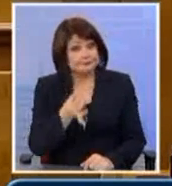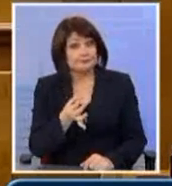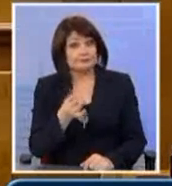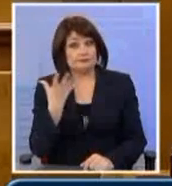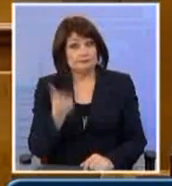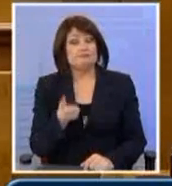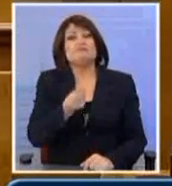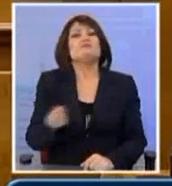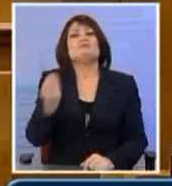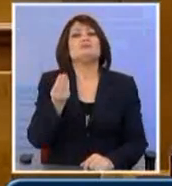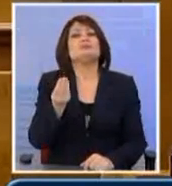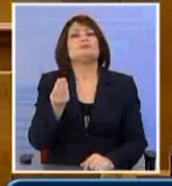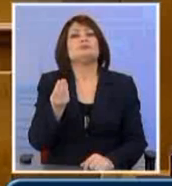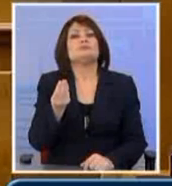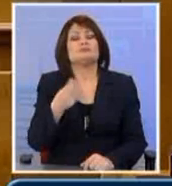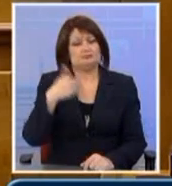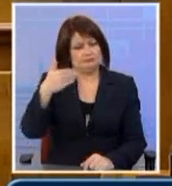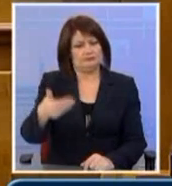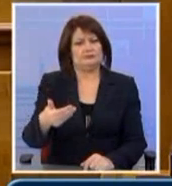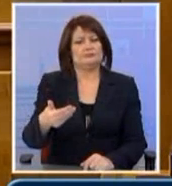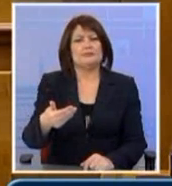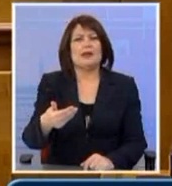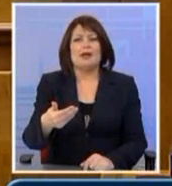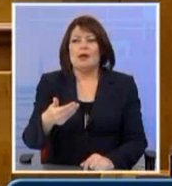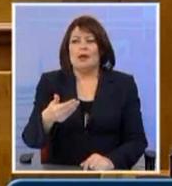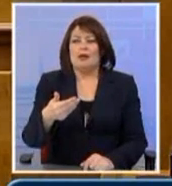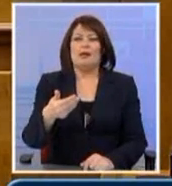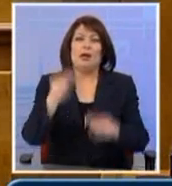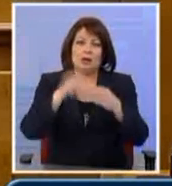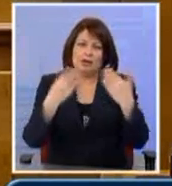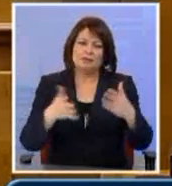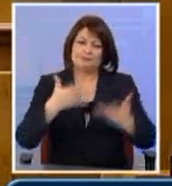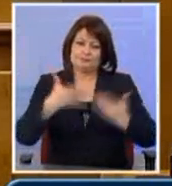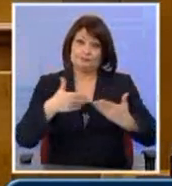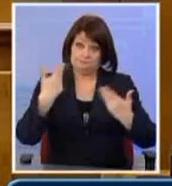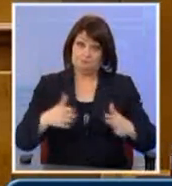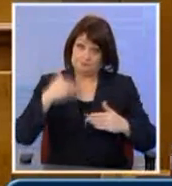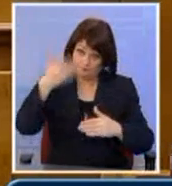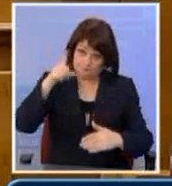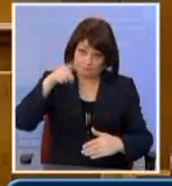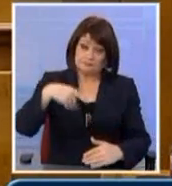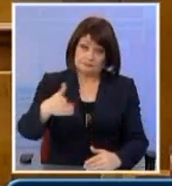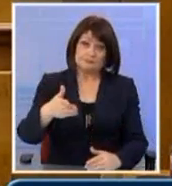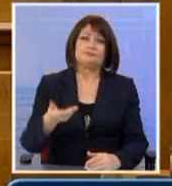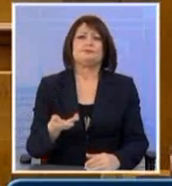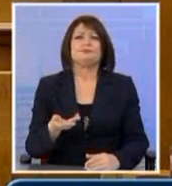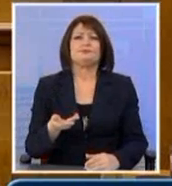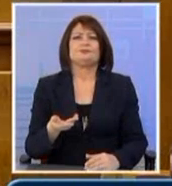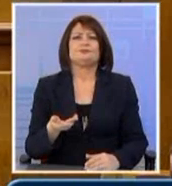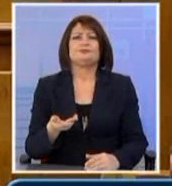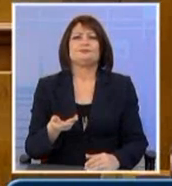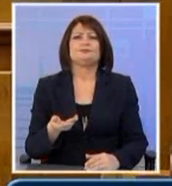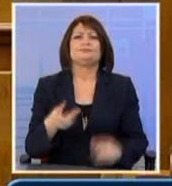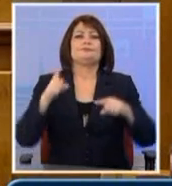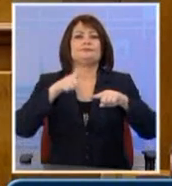έχουμε επιπλέον, αμέσως μετά την ψήφιση του προϋπολογισμού, λίγες ημέρες μετά, την πρόκληση